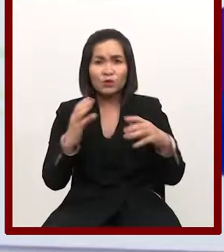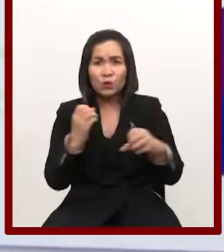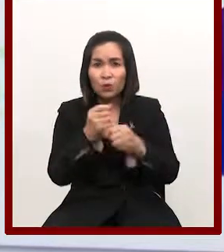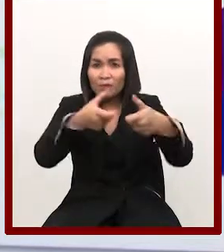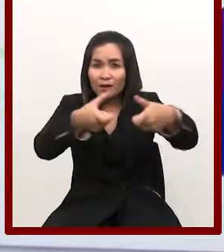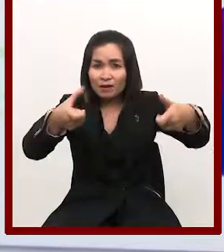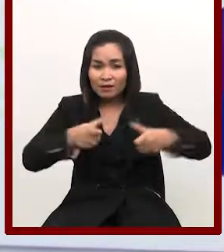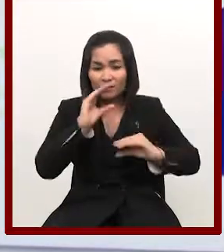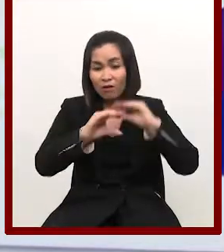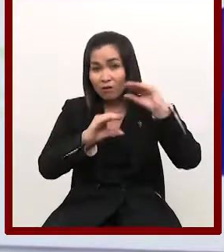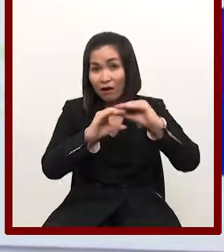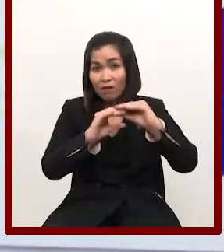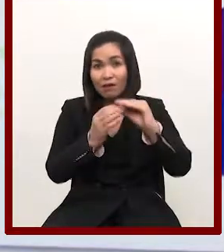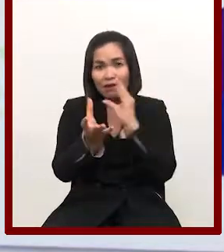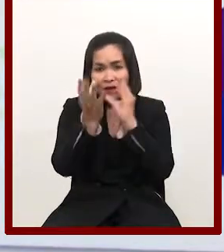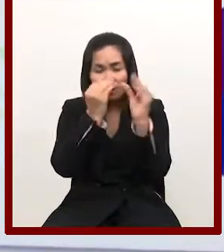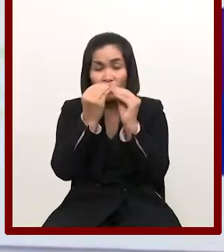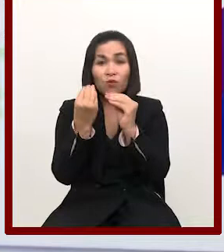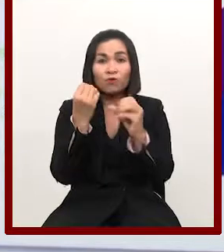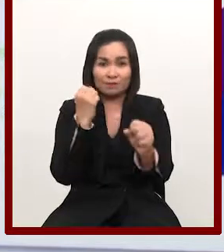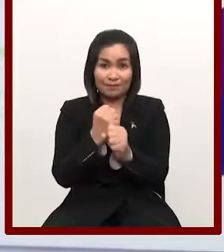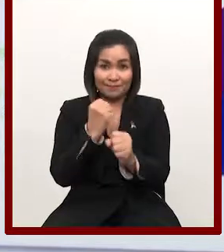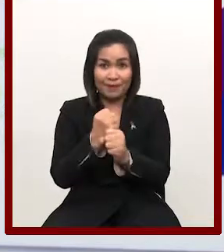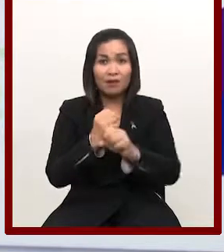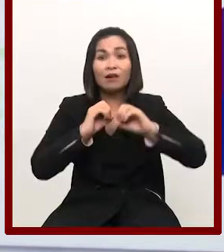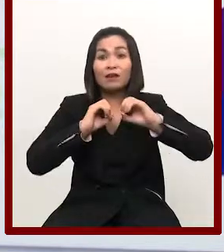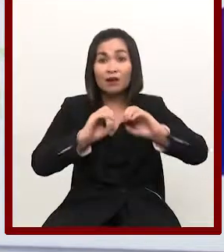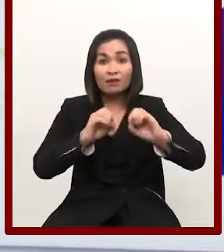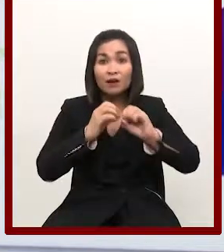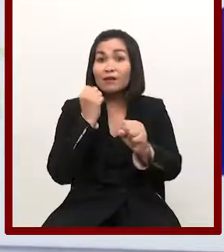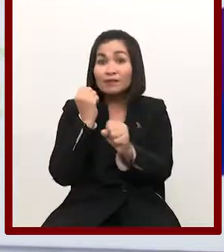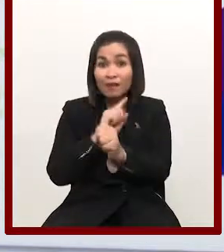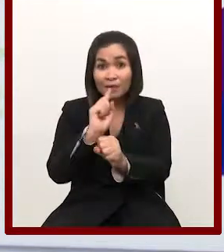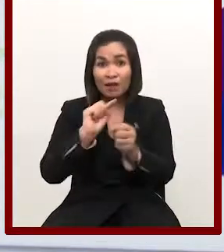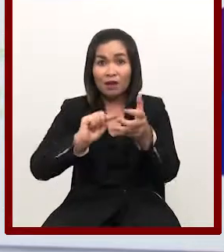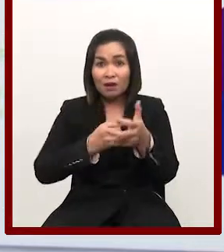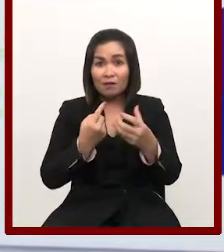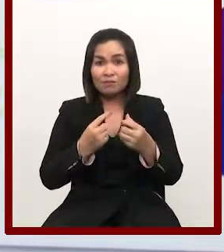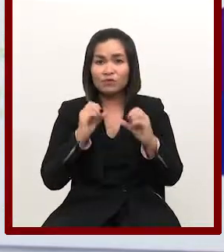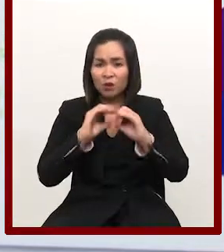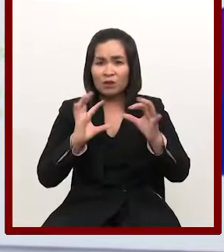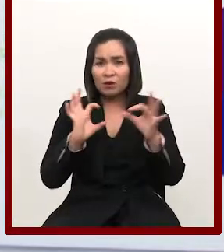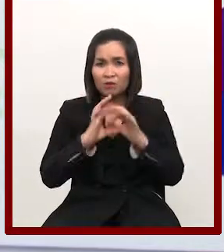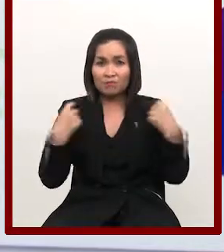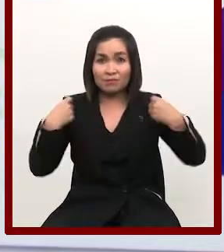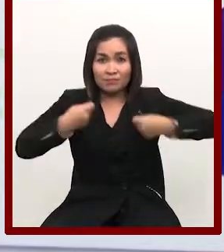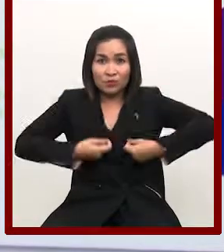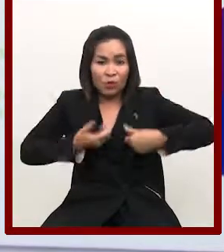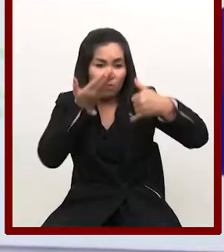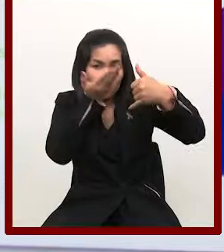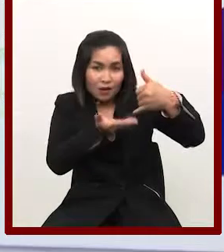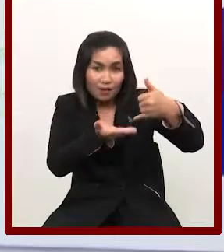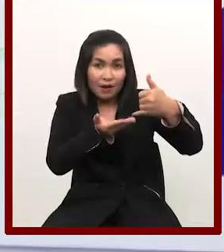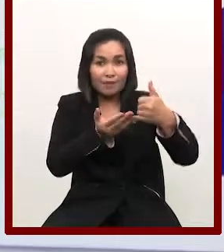านโครงการการเรียนรู้ซึ่งในการสอนนี้นะคะเราจะสอนแม้กระทั่งการแต่งตัวบุคลิกภ